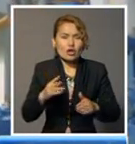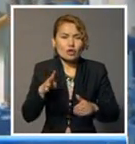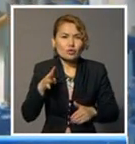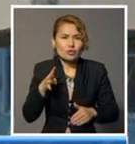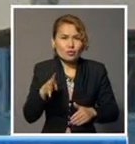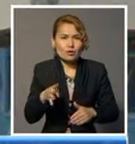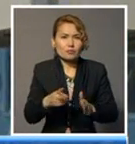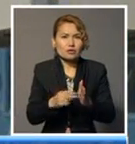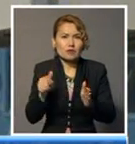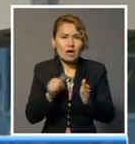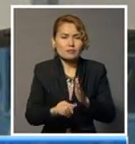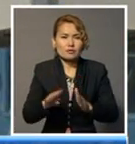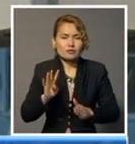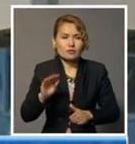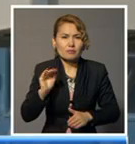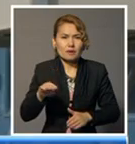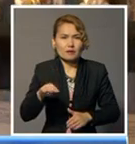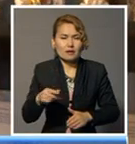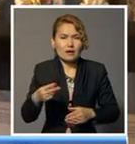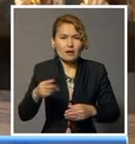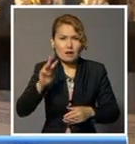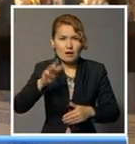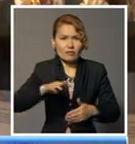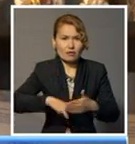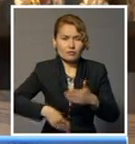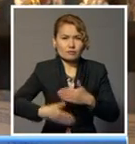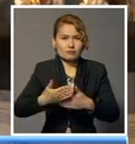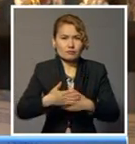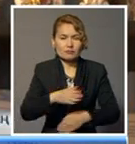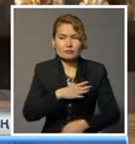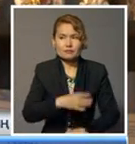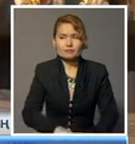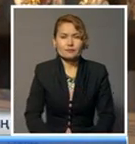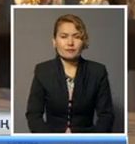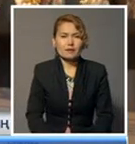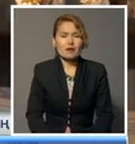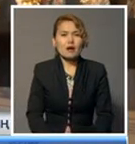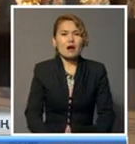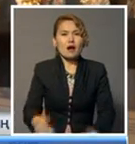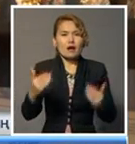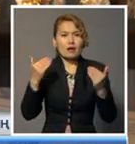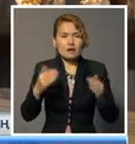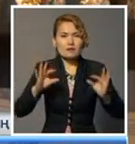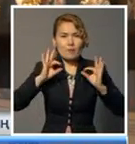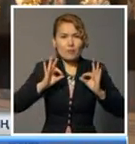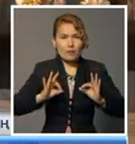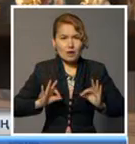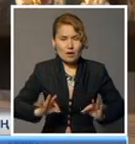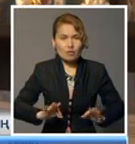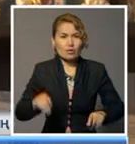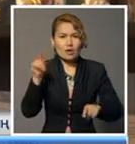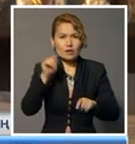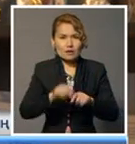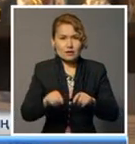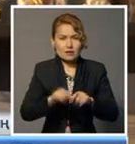4,764,000 теңге көлемінде айыппұл салынды. Келіспей, Қазтрансойл компаниясы шағымданды біздің қабылға. Әкімшілік сотына. Соттың